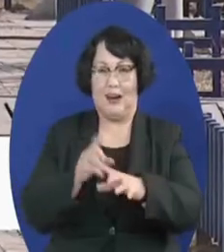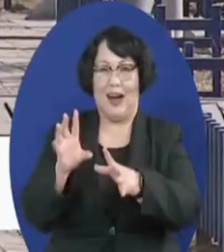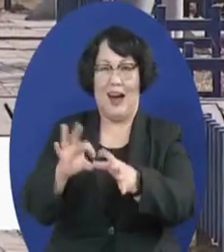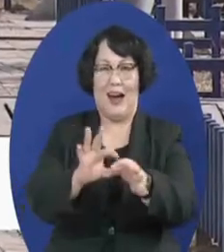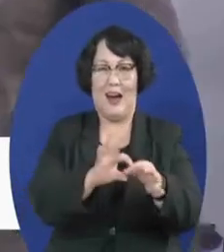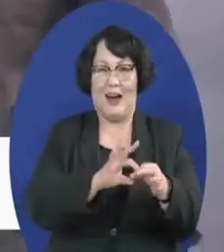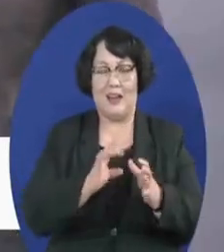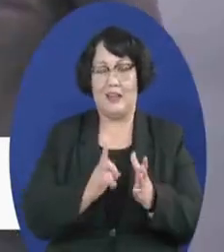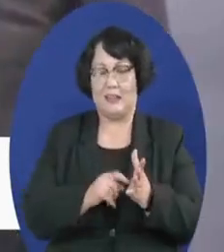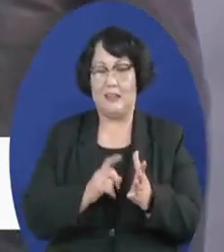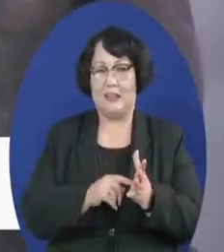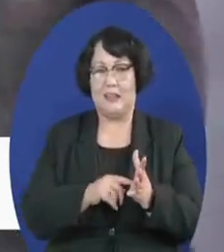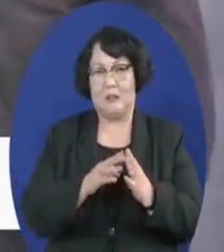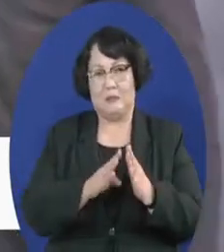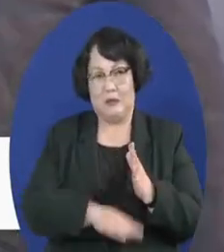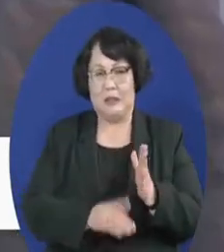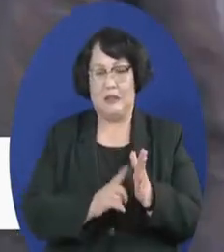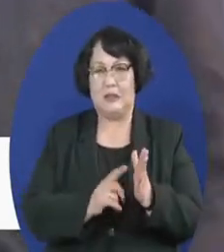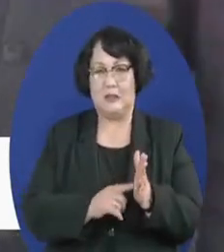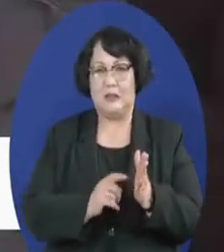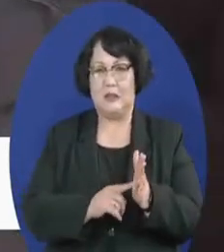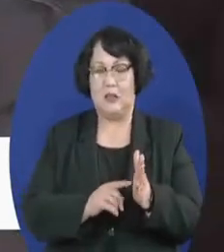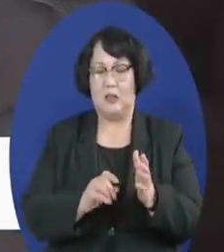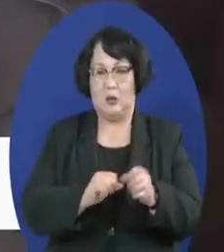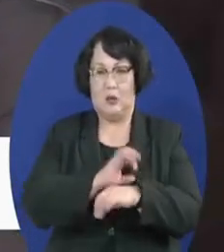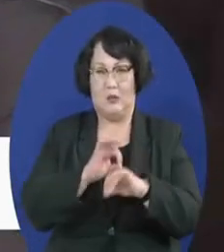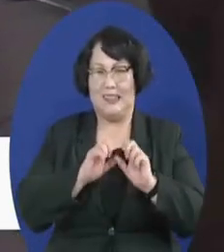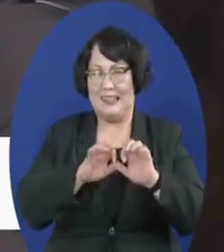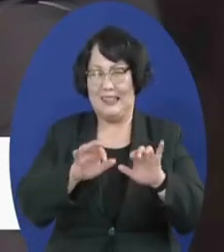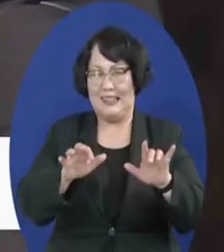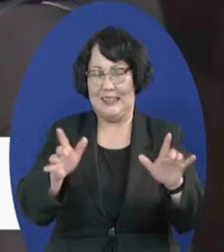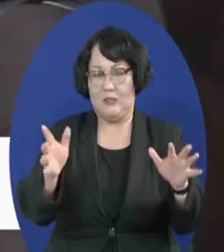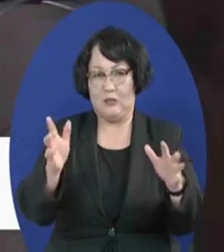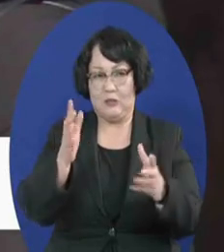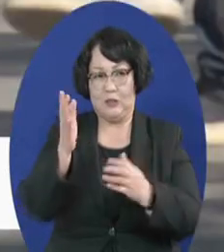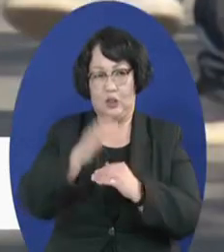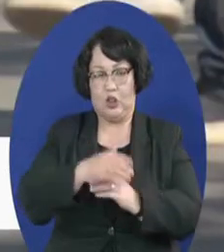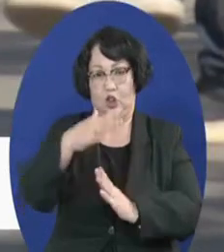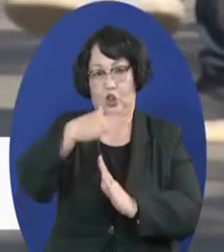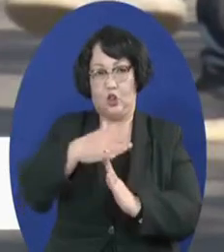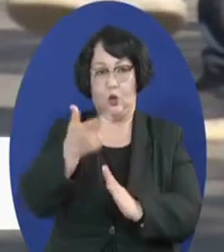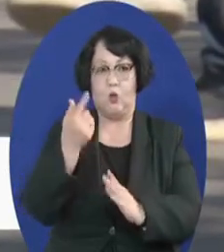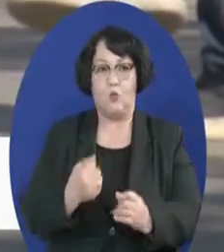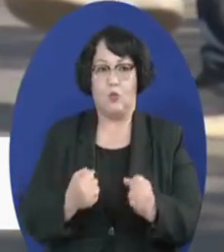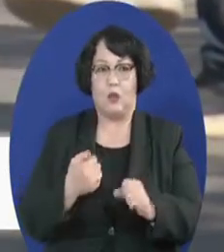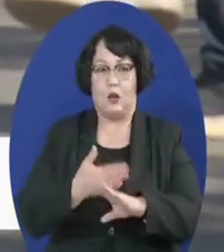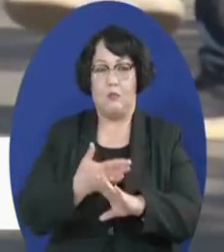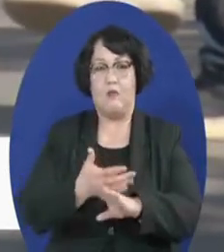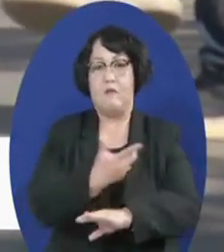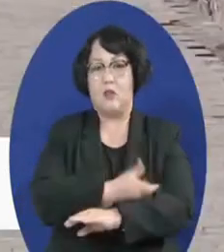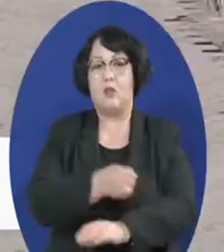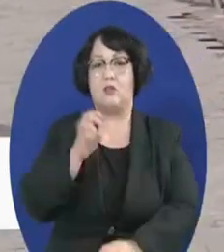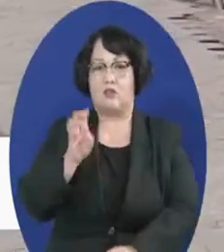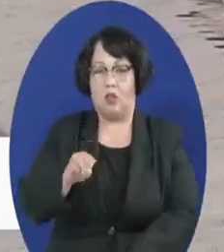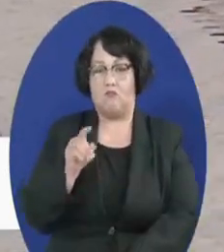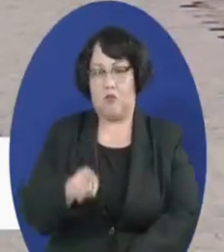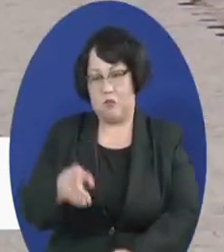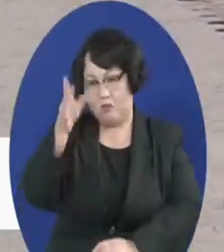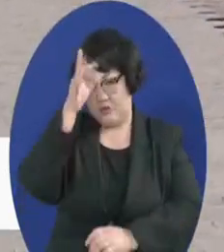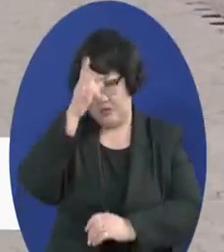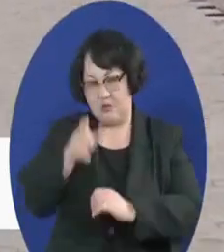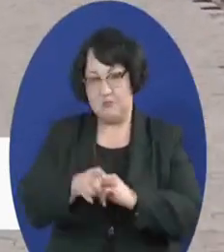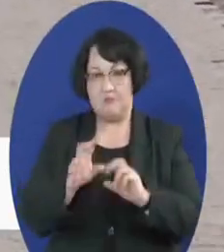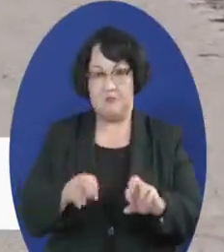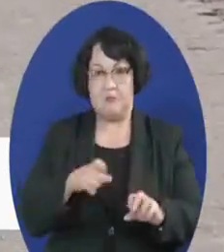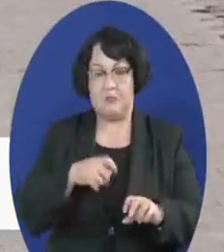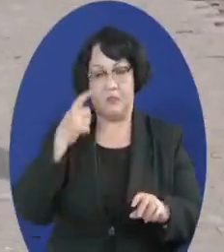хэлж байсан юм. Нэгэнт халдварыг хөмих ковидоос шалтгаалсан нас баралтыг зогсоох хүчтэй хамгаалалт нь вакцин гэдэгтээ эрдэмтэн судлаачид санал нэг байгаа